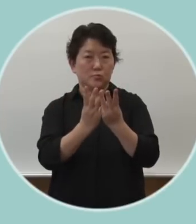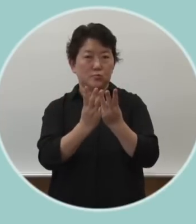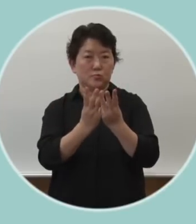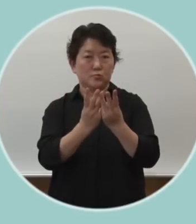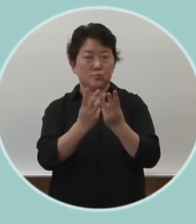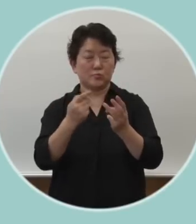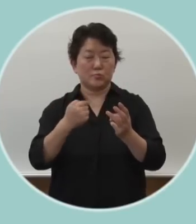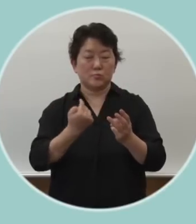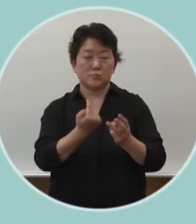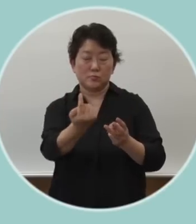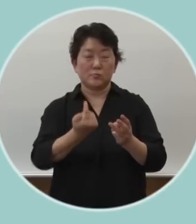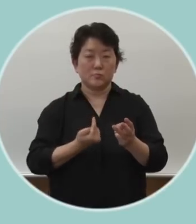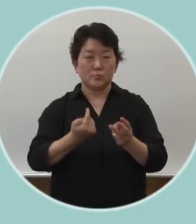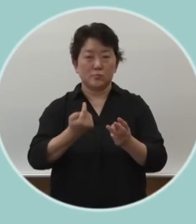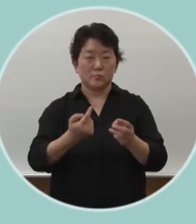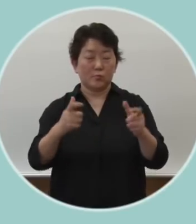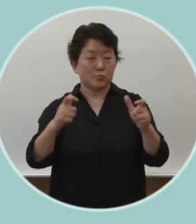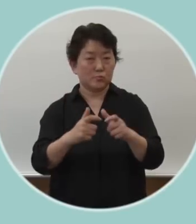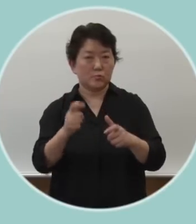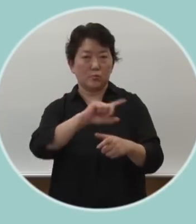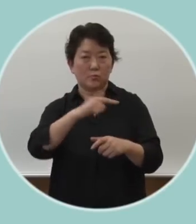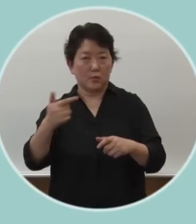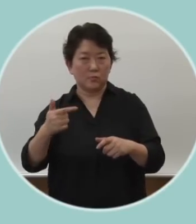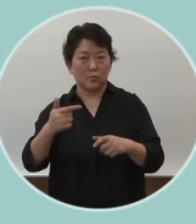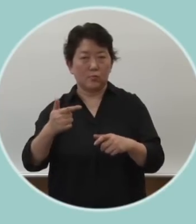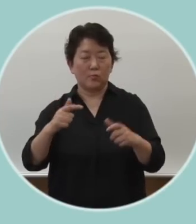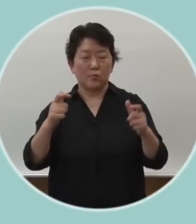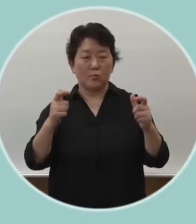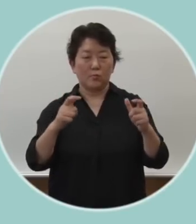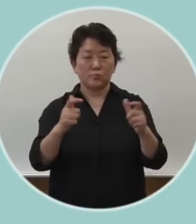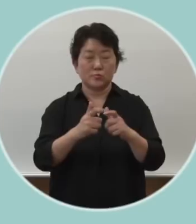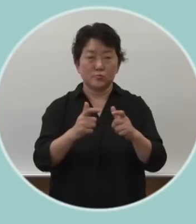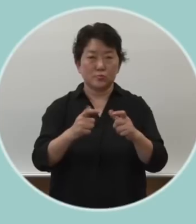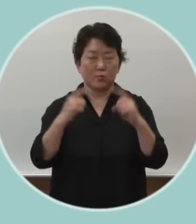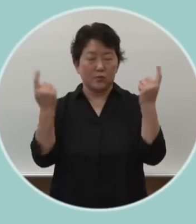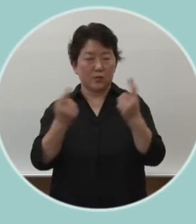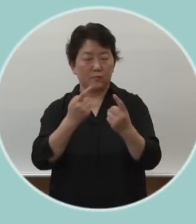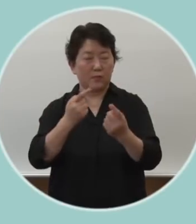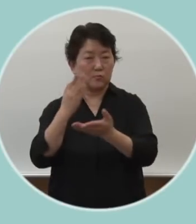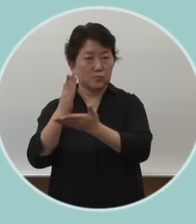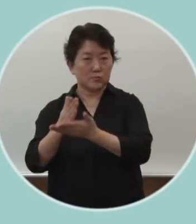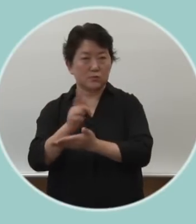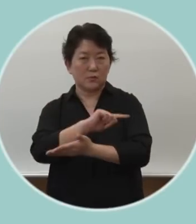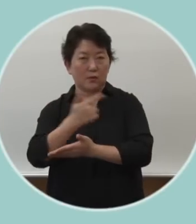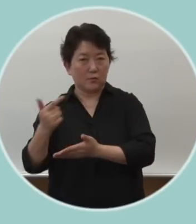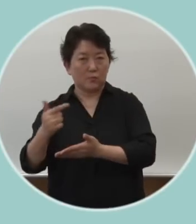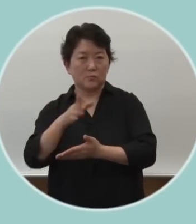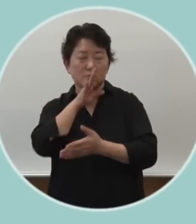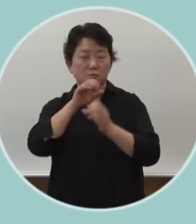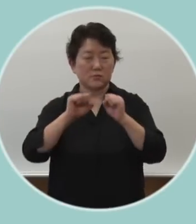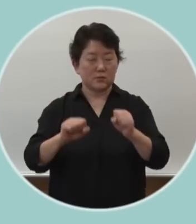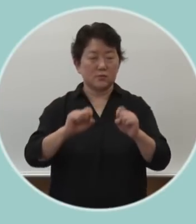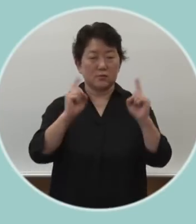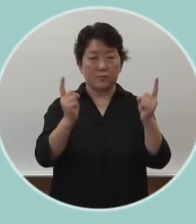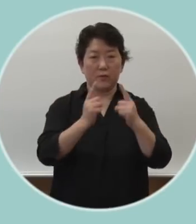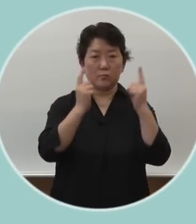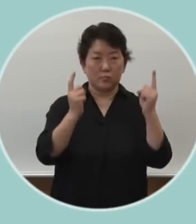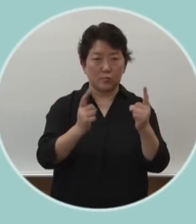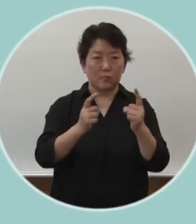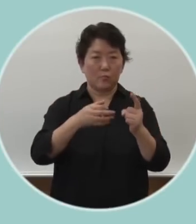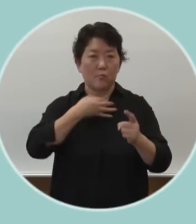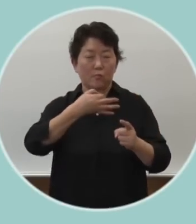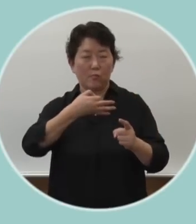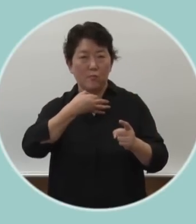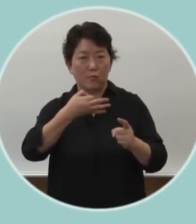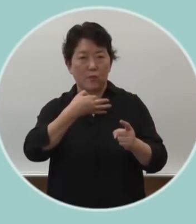すること、イベントの中止や縮小を検討するとともに、実施するイベントも掛け声